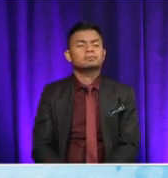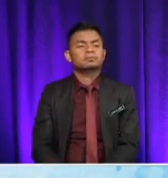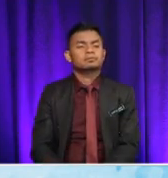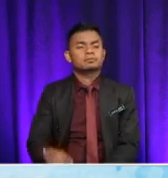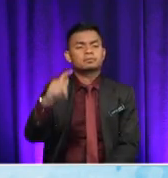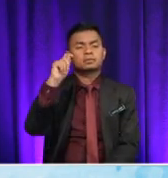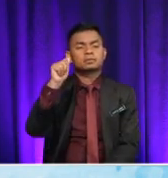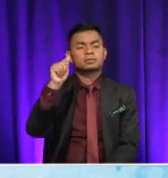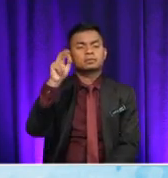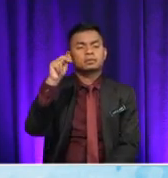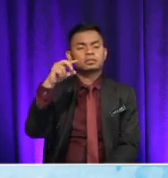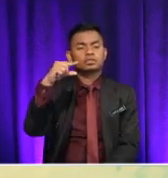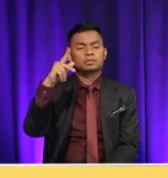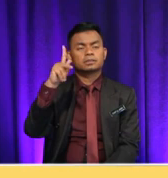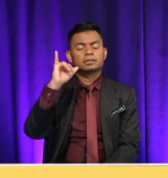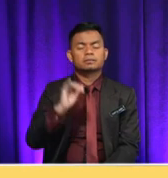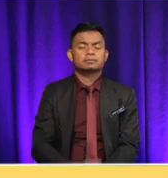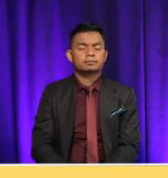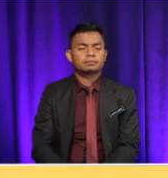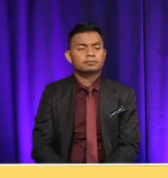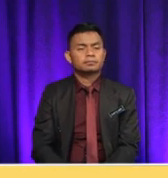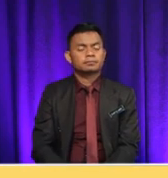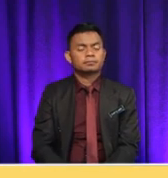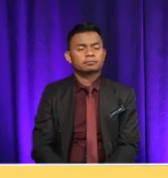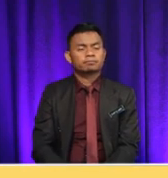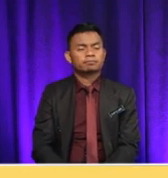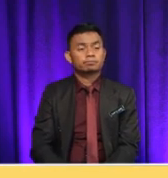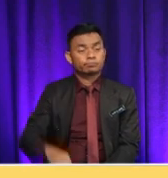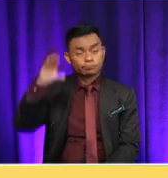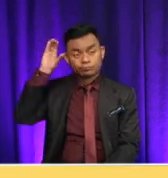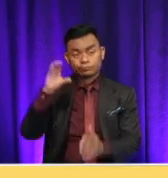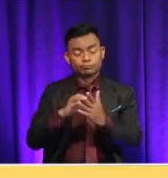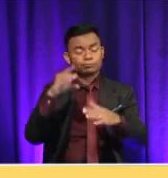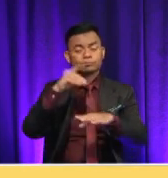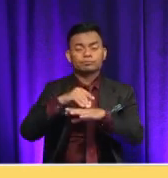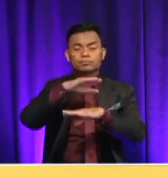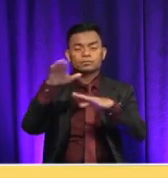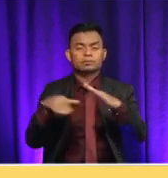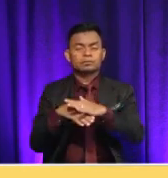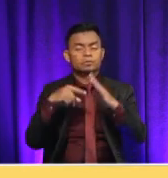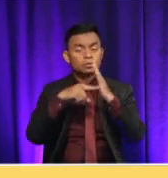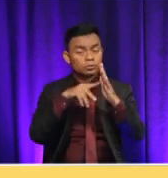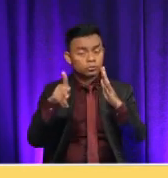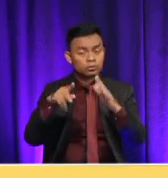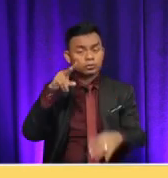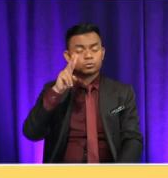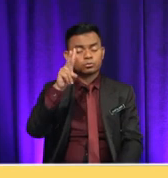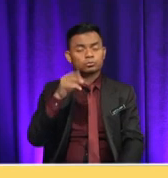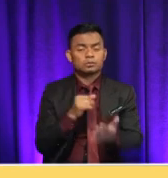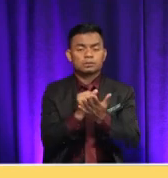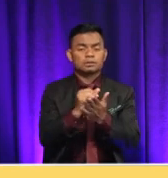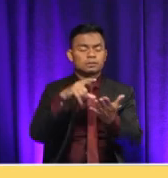Oke di bagi Raja Oke raja di bawah menunjukkan dua jenis lukisan berpayung